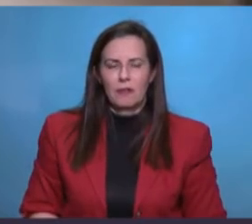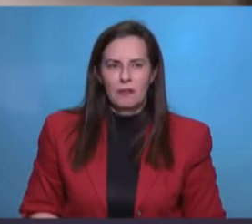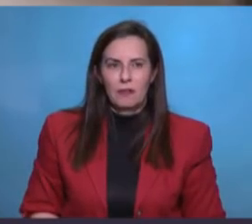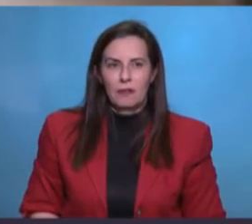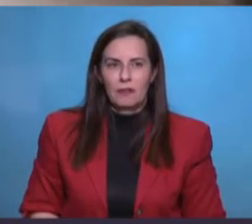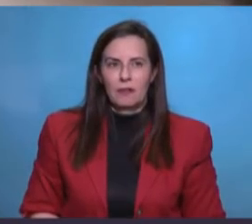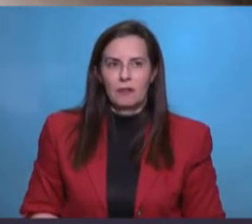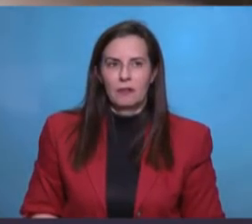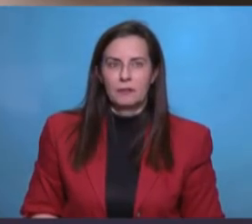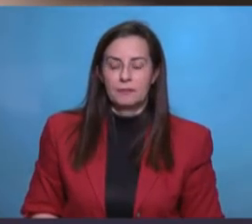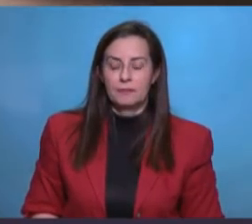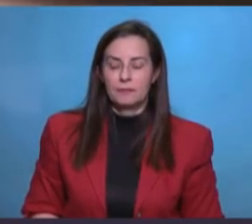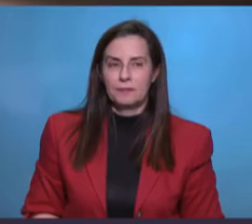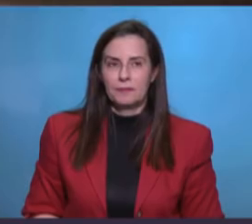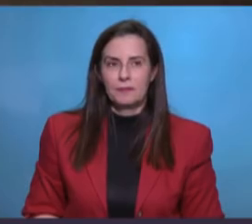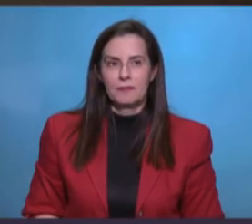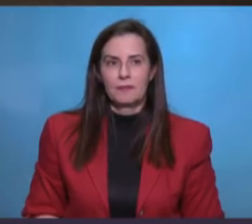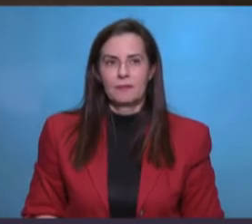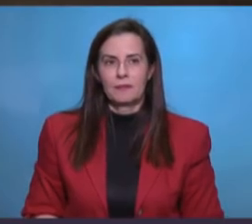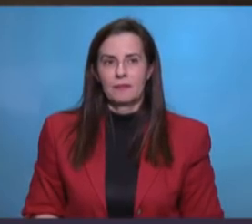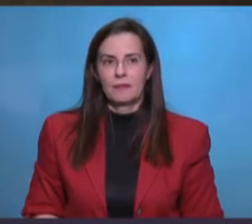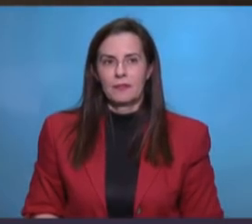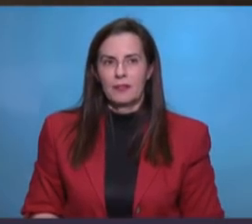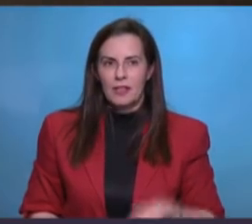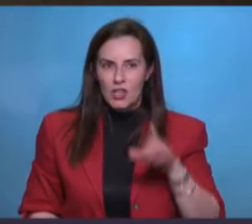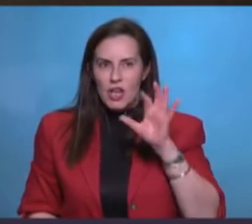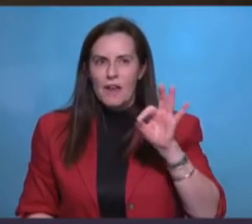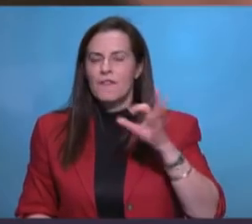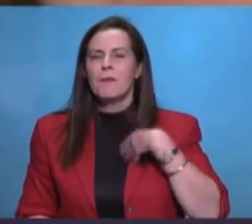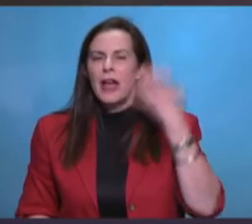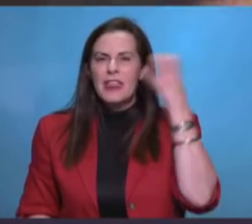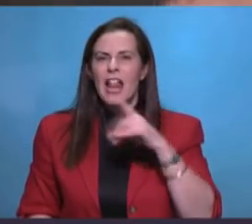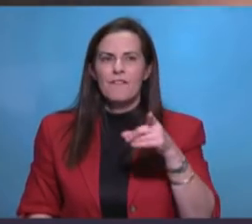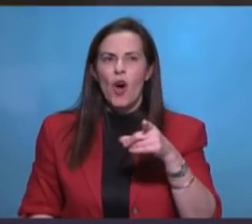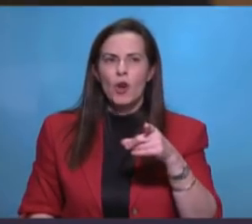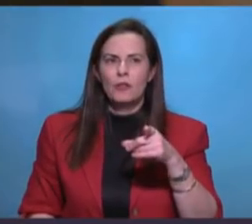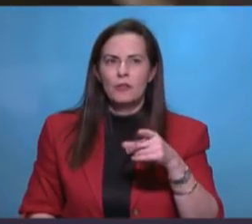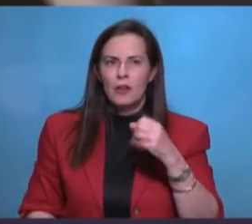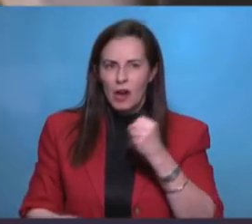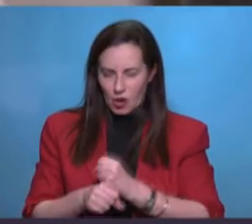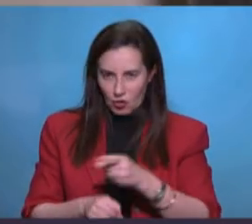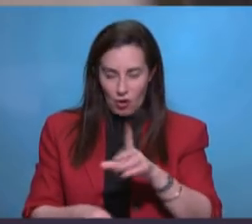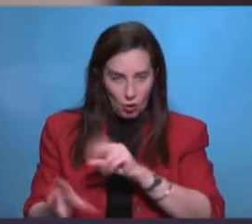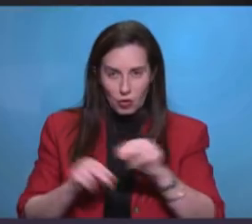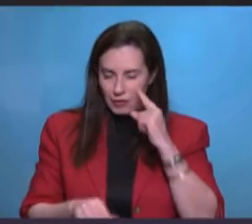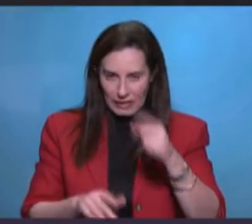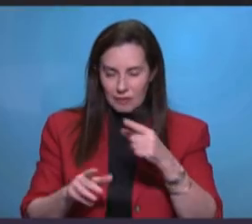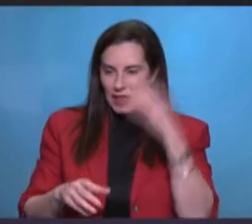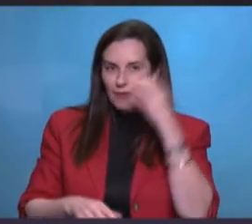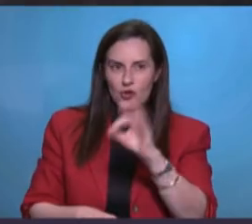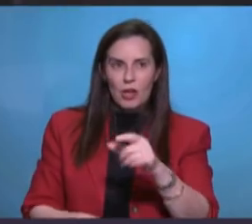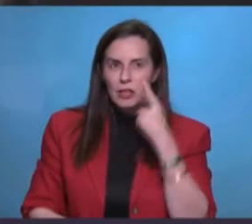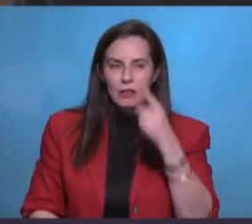הוא מצא את הטאג. אבל זה שלך, ואם אני לוקחת את הטלפון שלי... כן, אבל את יכולה לסרוק לי את היד, בואו נדגים את זה.